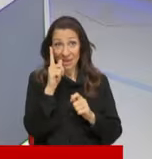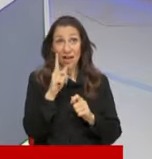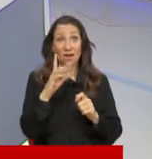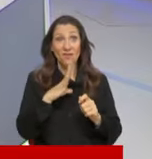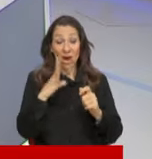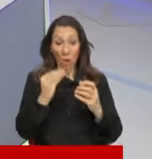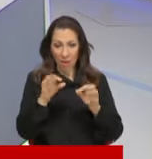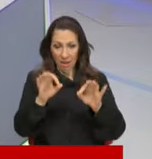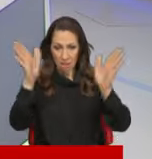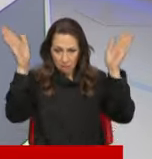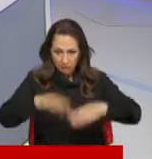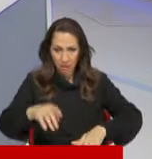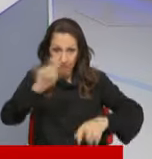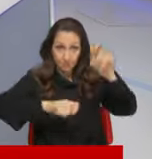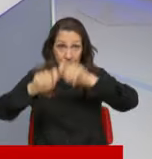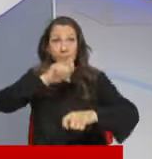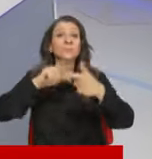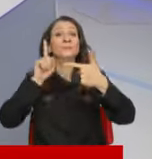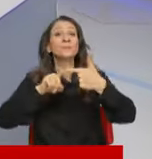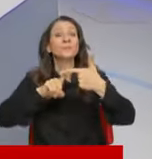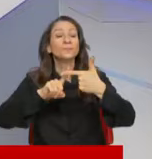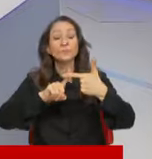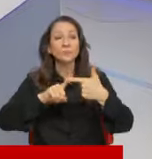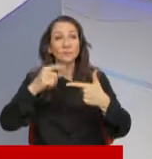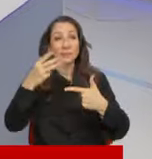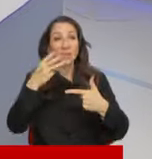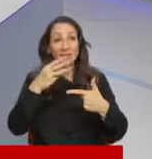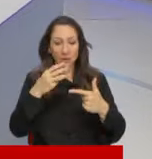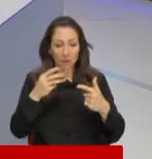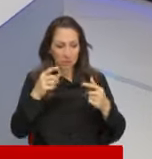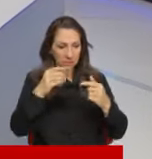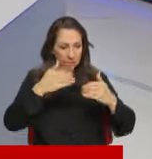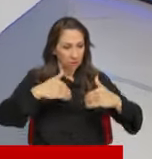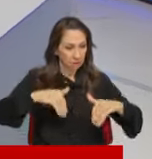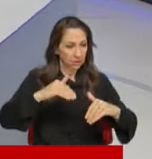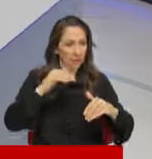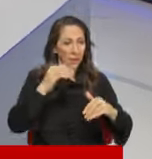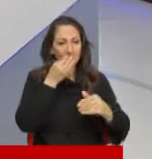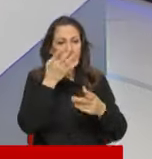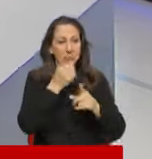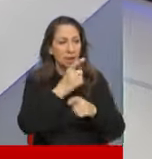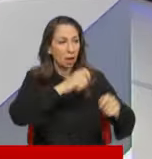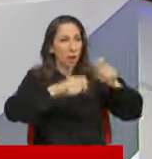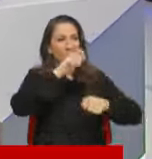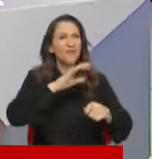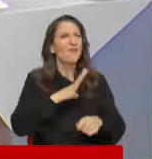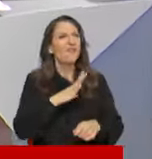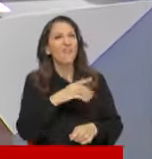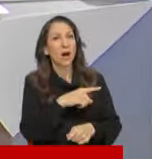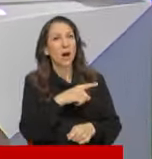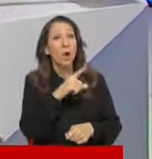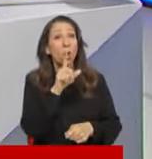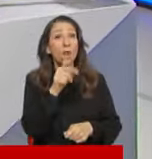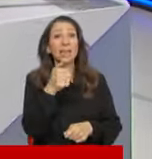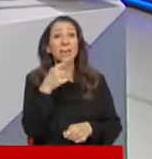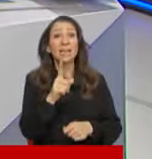mevcudu yerinde yıkıp yapıyoruz ikincisi Esenlerde donatı alanları üzerinde Yapı yapılaşmış yapılaşmalar var on